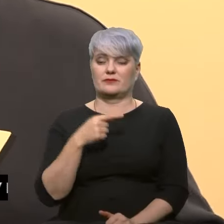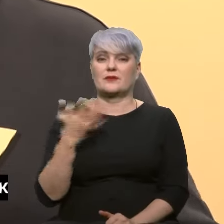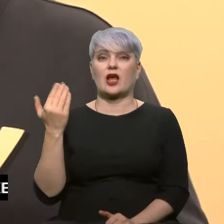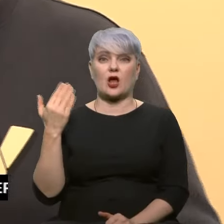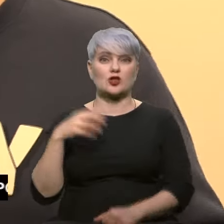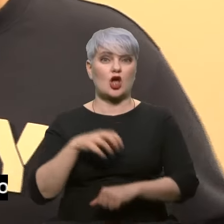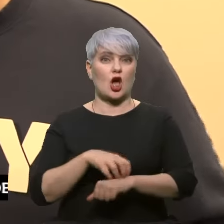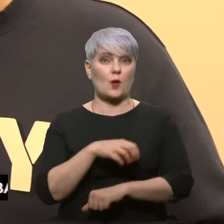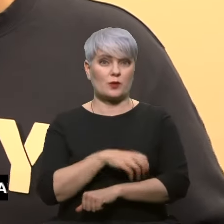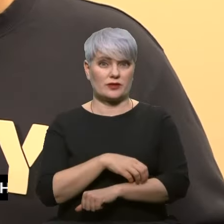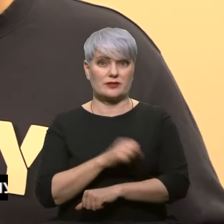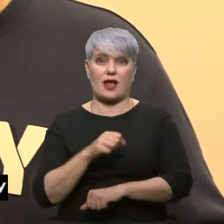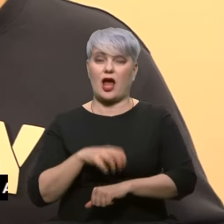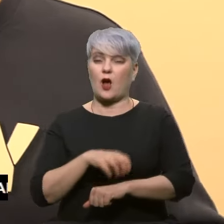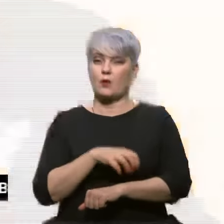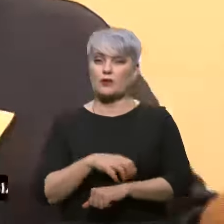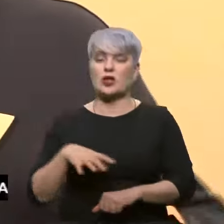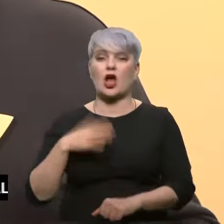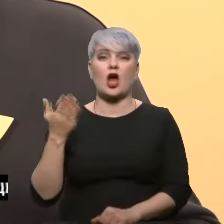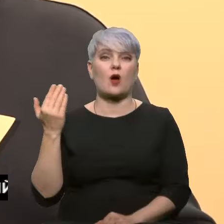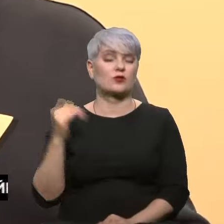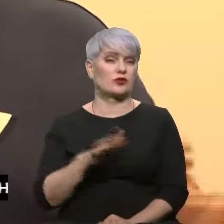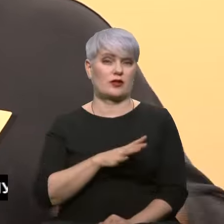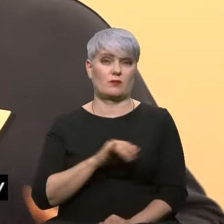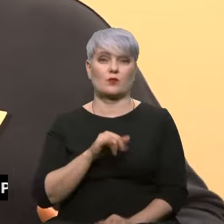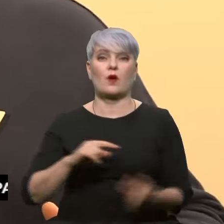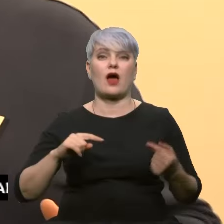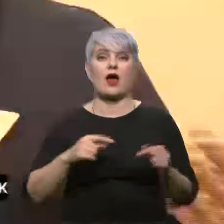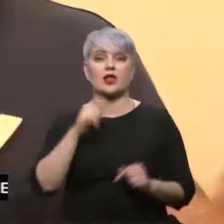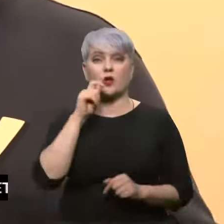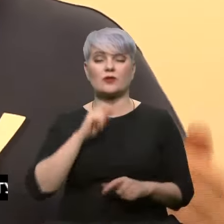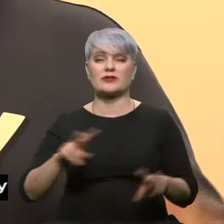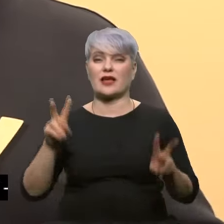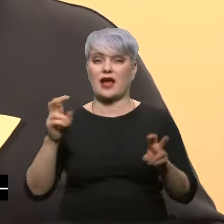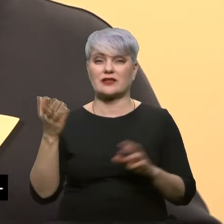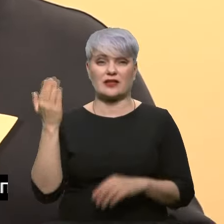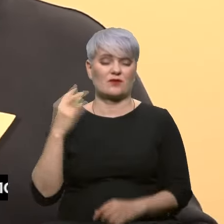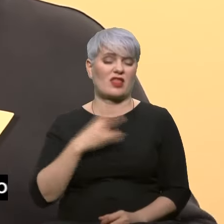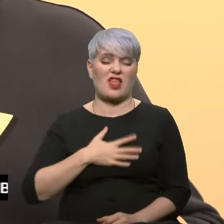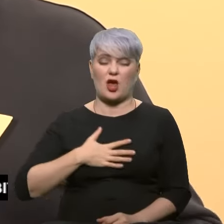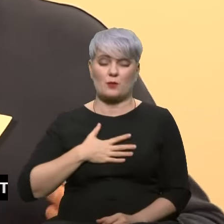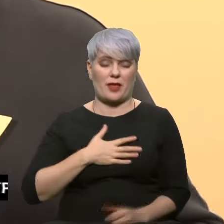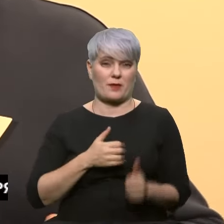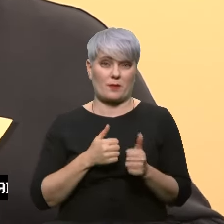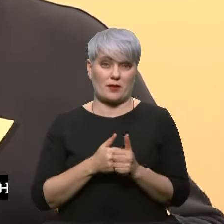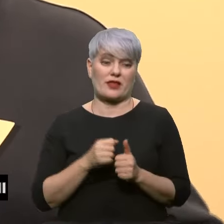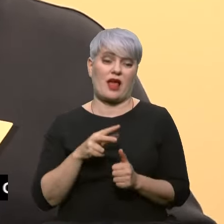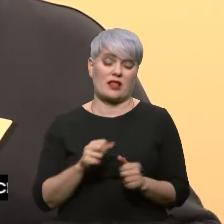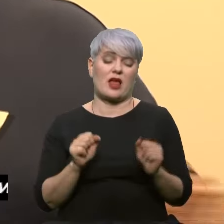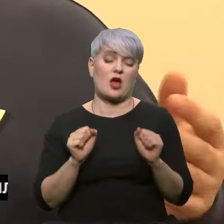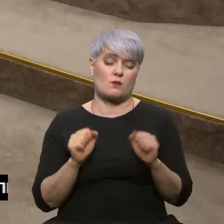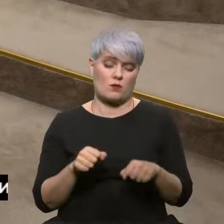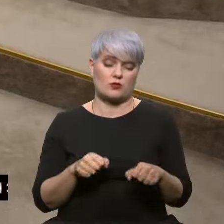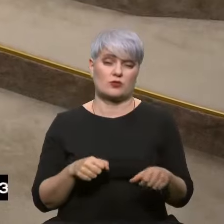колишній комуніст, а комуністів колишніх не буває. У нього антиукраїнські гасла ще давно. Неприємний партнер, але з яким можна мати